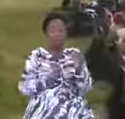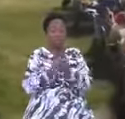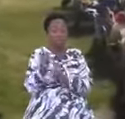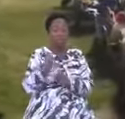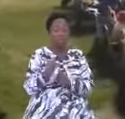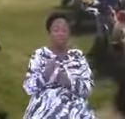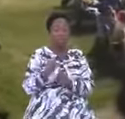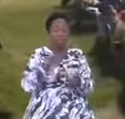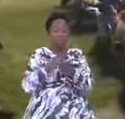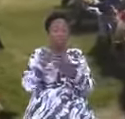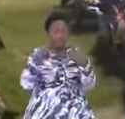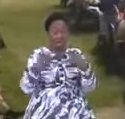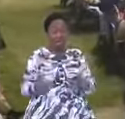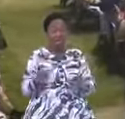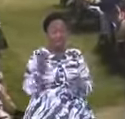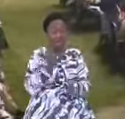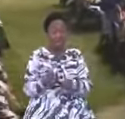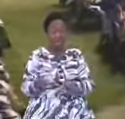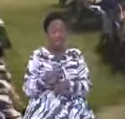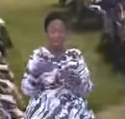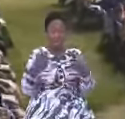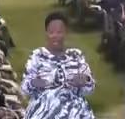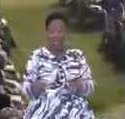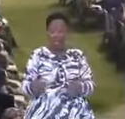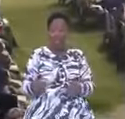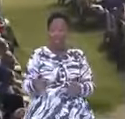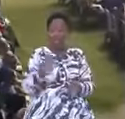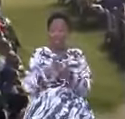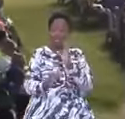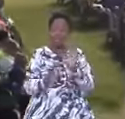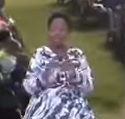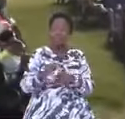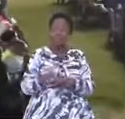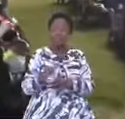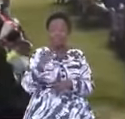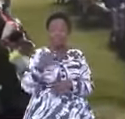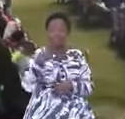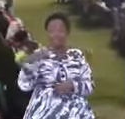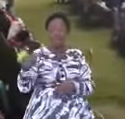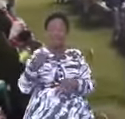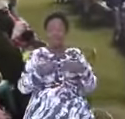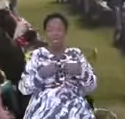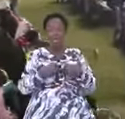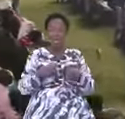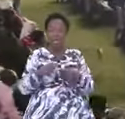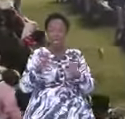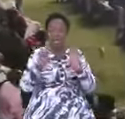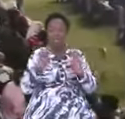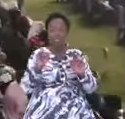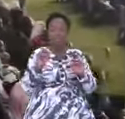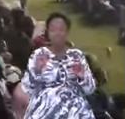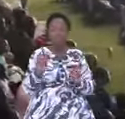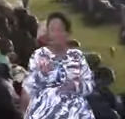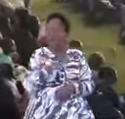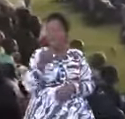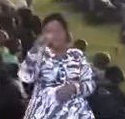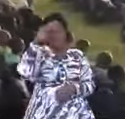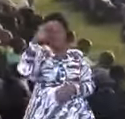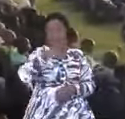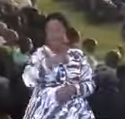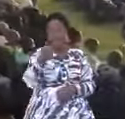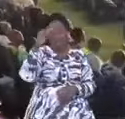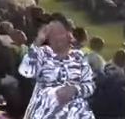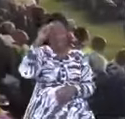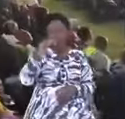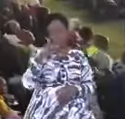et quiconque avait été mordu par un serpent qui pensent que quiconque quel que soit son niveau